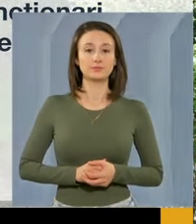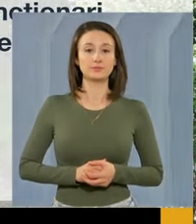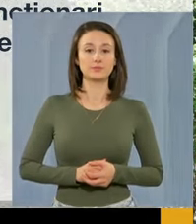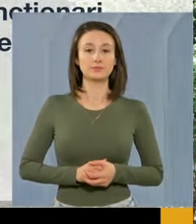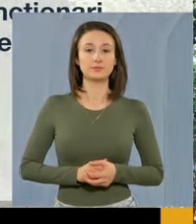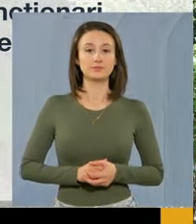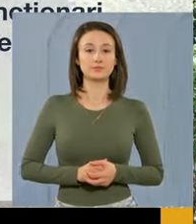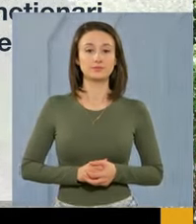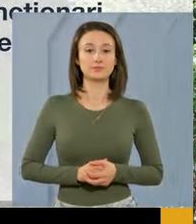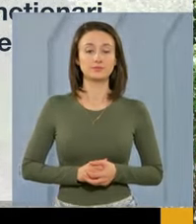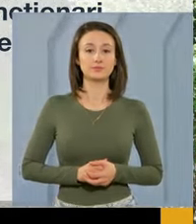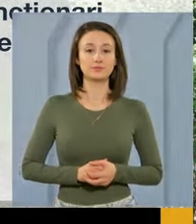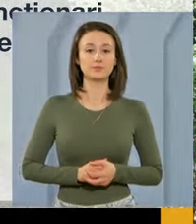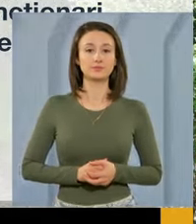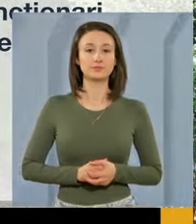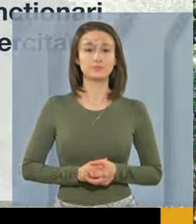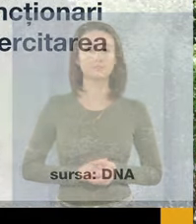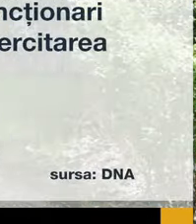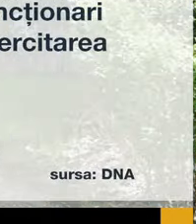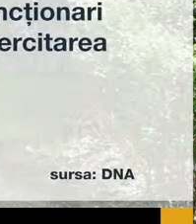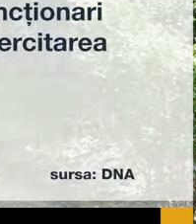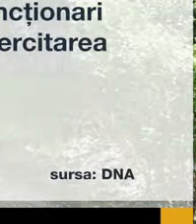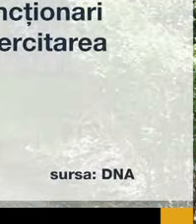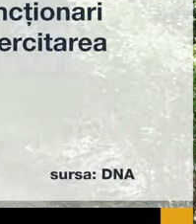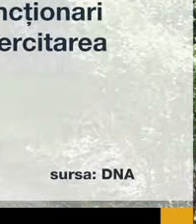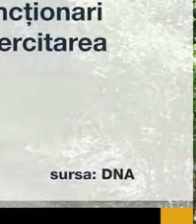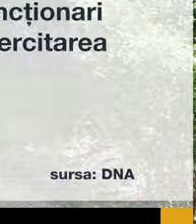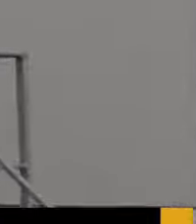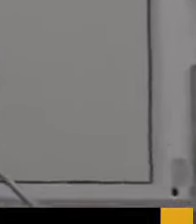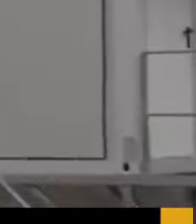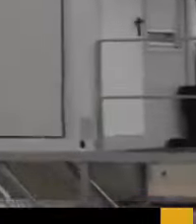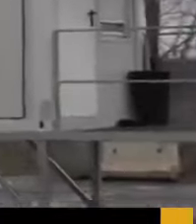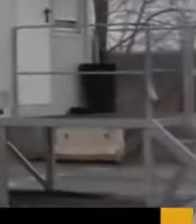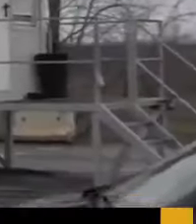2021-2024 de către funcționari publici în legătură cu exercitarea atribuțiilor